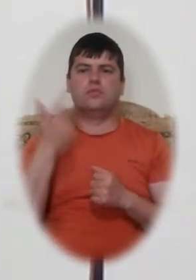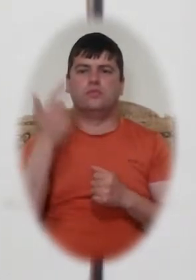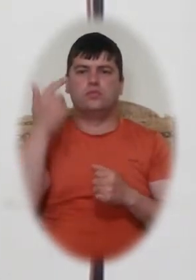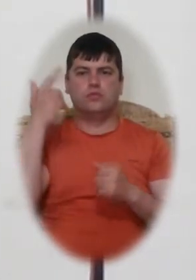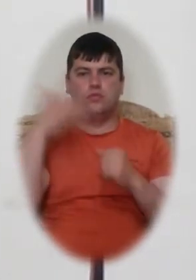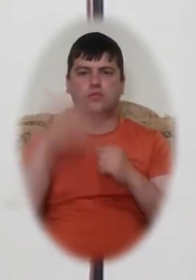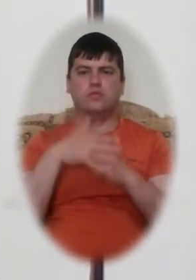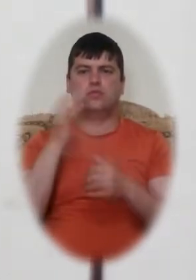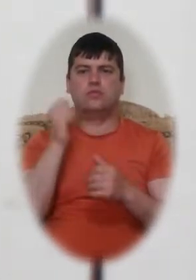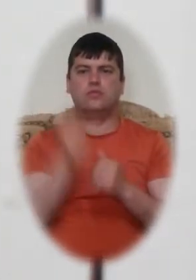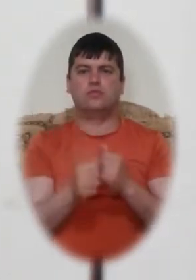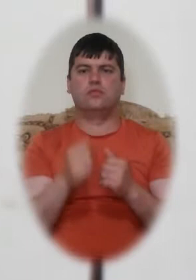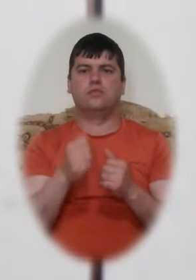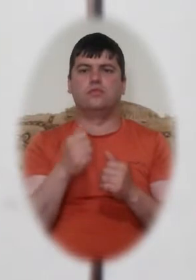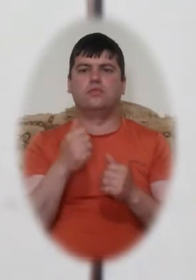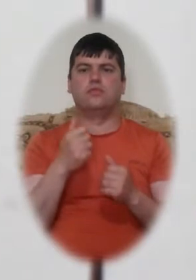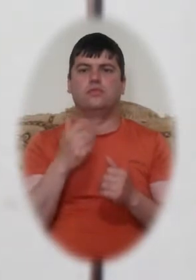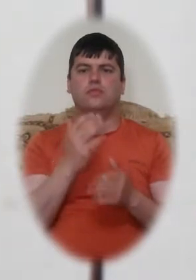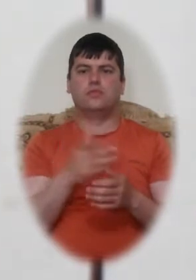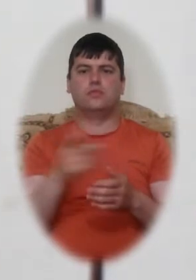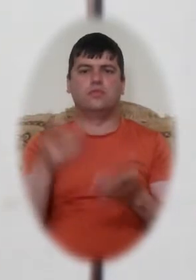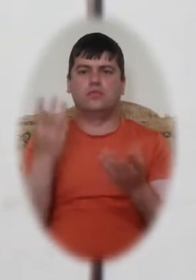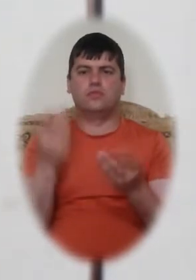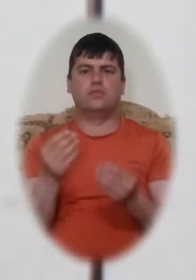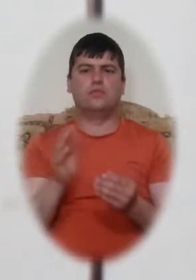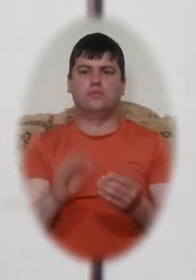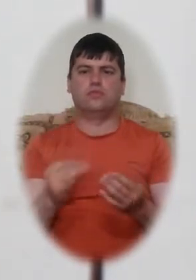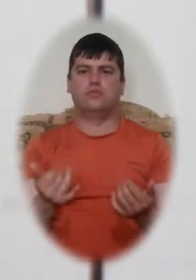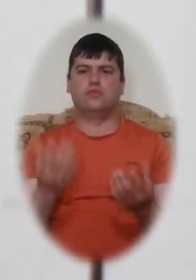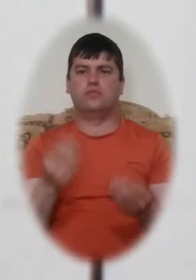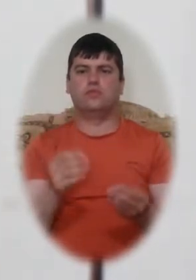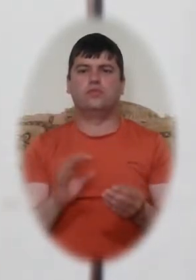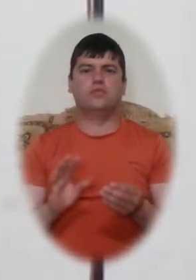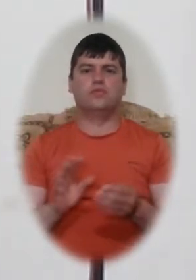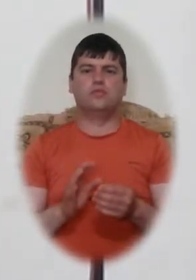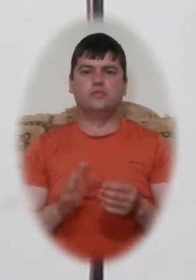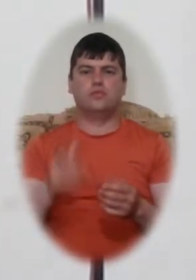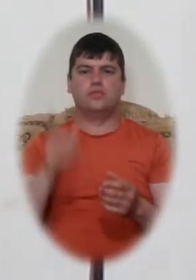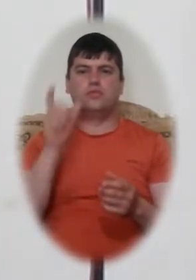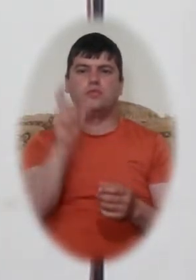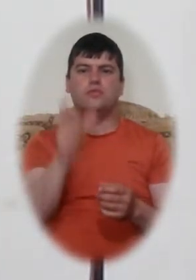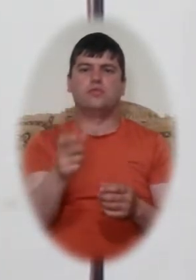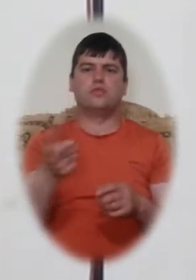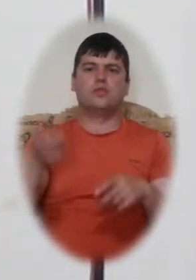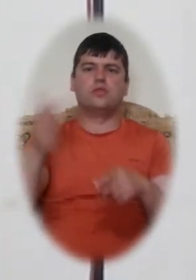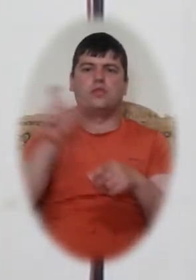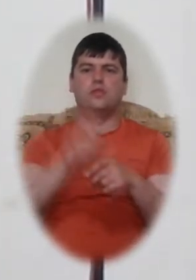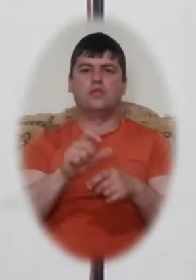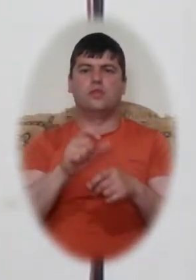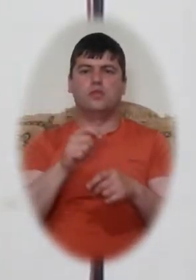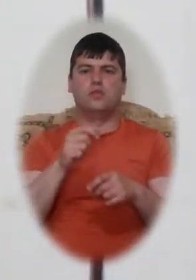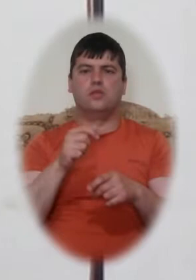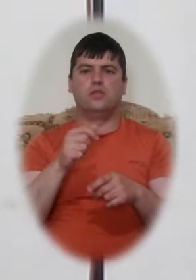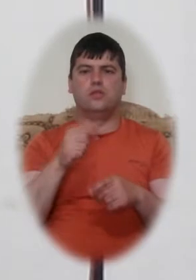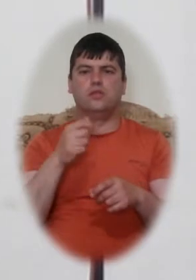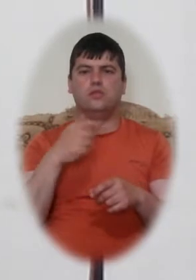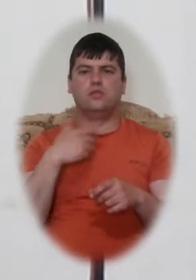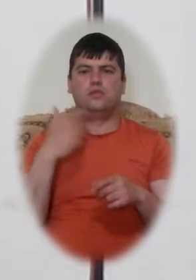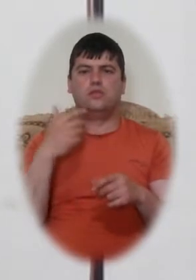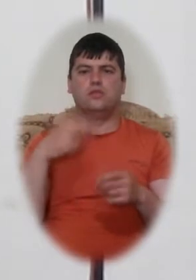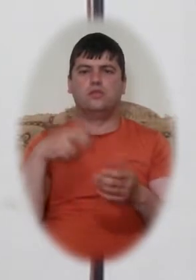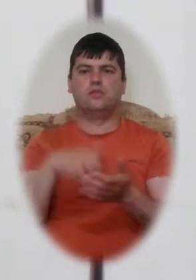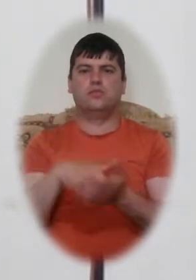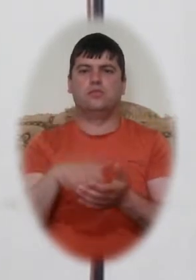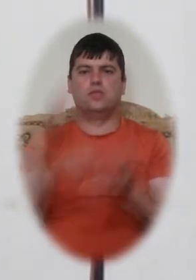ացովությունե միս ճեղել ե բայտեսոր այն օրերը չէ։ Մադիկ աբերի ահավոր պաշտում են սարսապելի